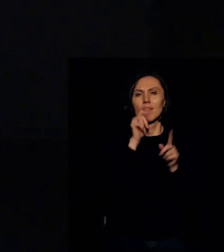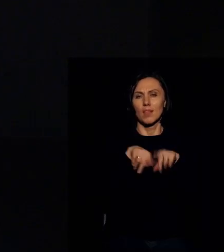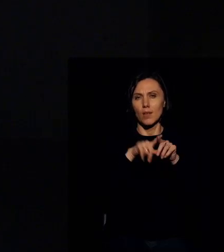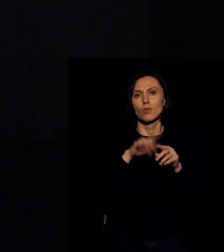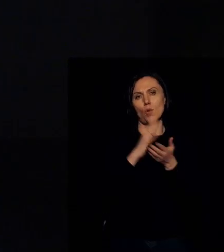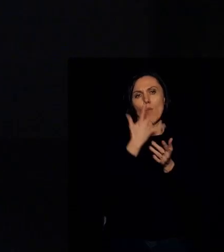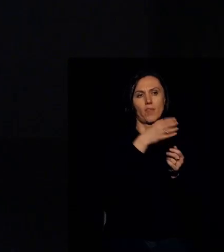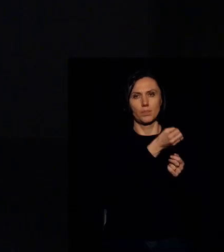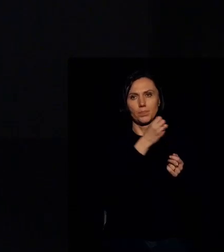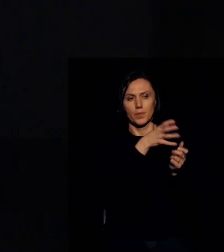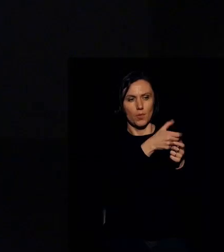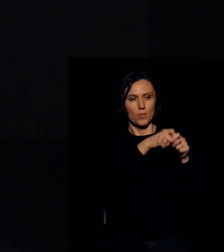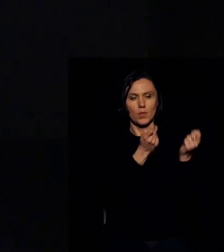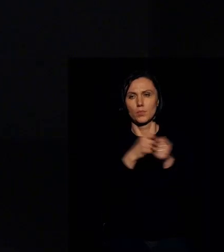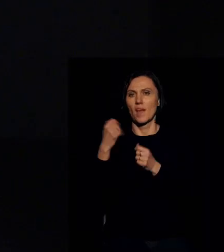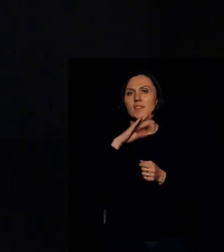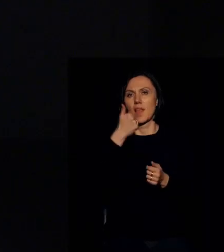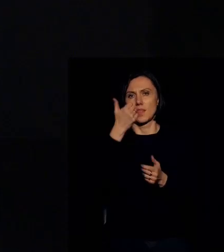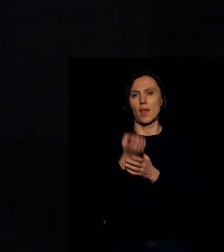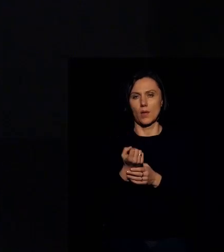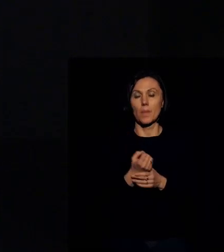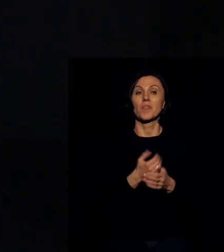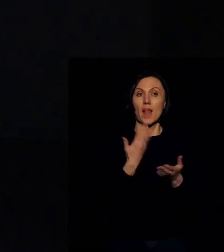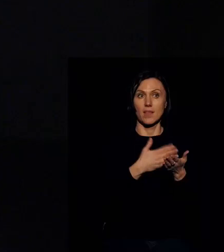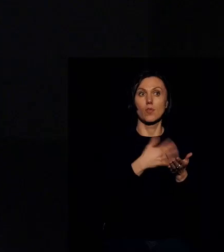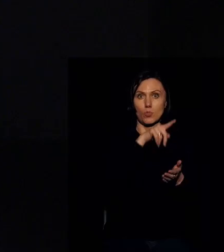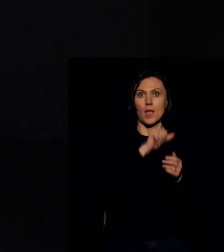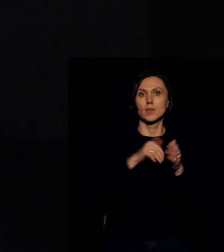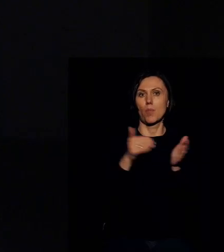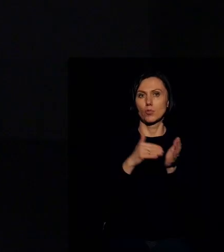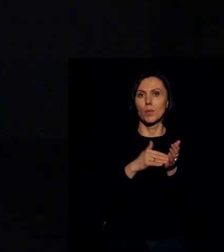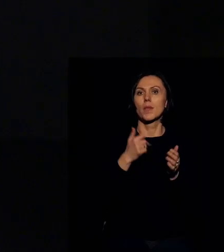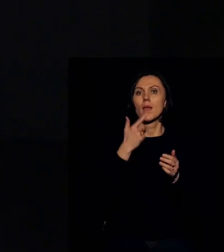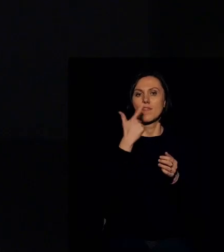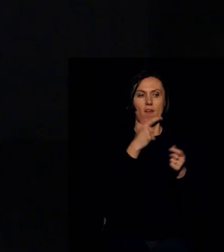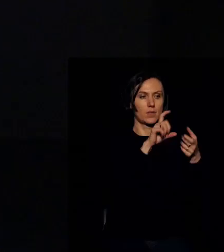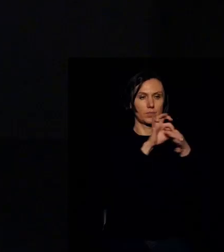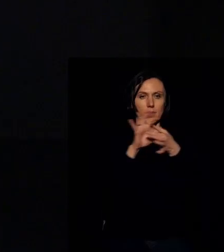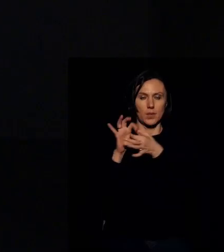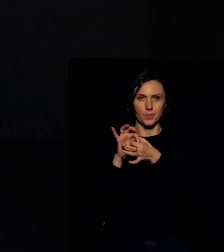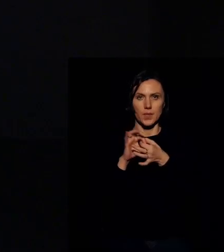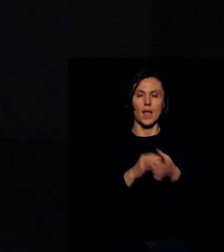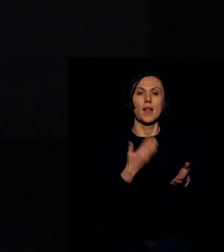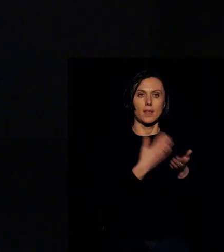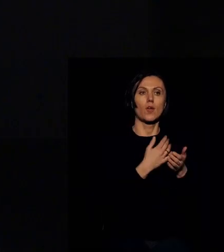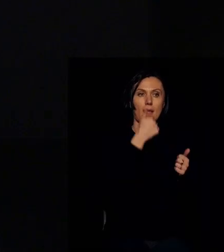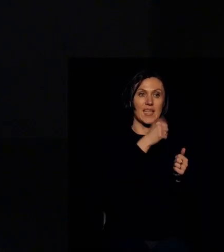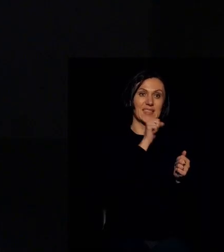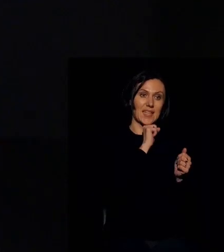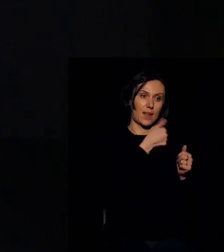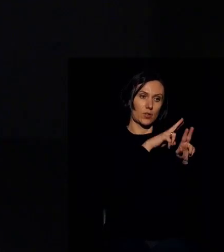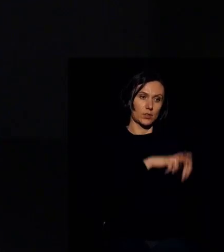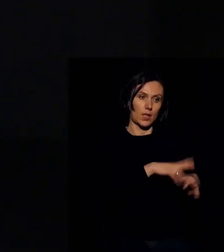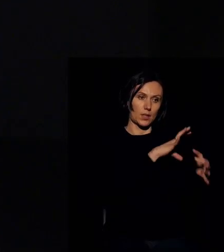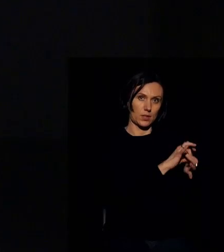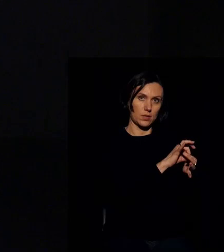I tu właśnie przydają się te dwa karabinki, bo jeden karabinek pozostaje na starej linie, czyli jesteśmy na tej dolnej jakby części liny, jesteśmy cały